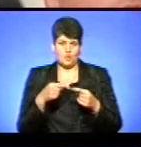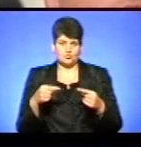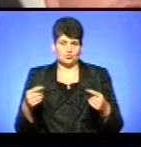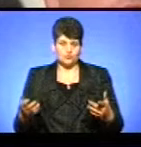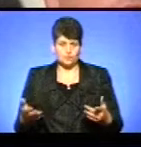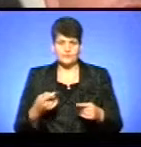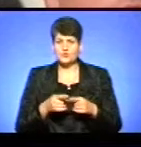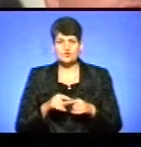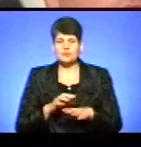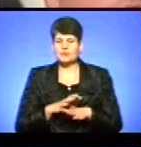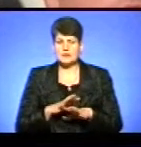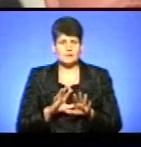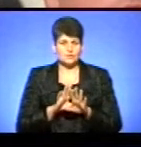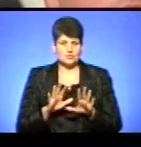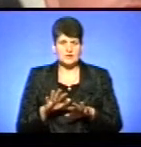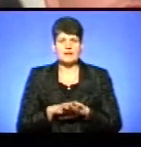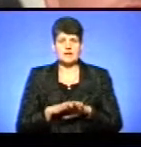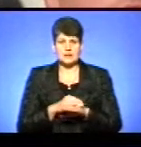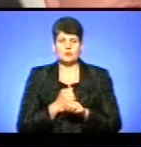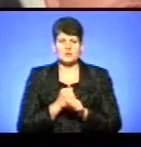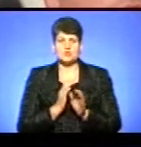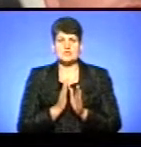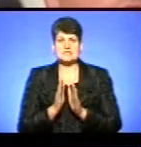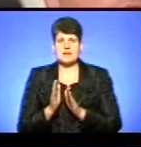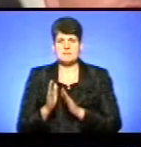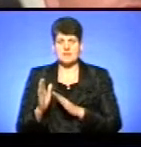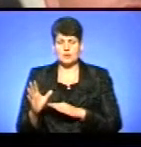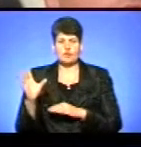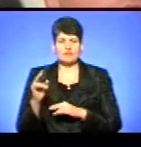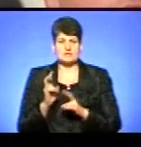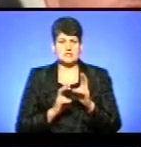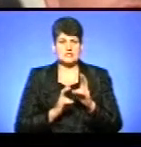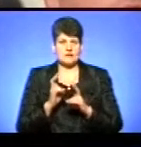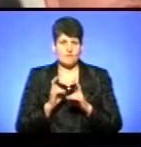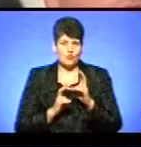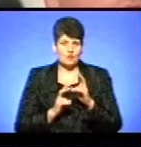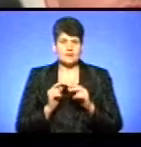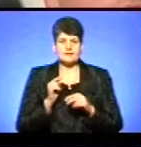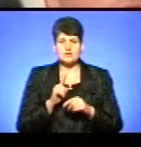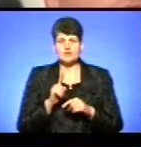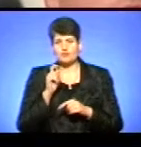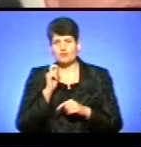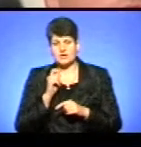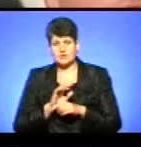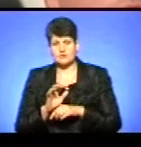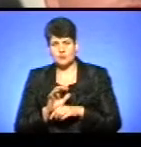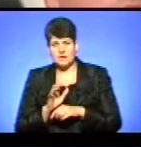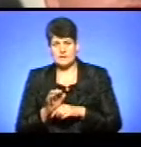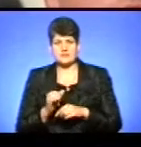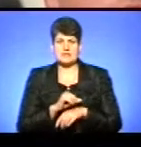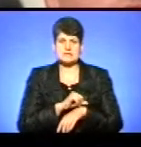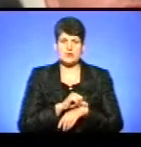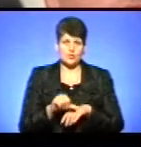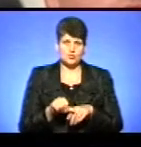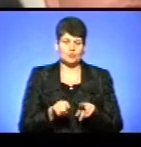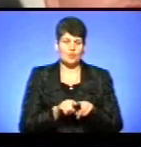цього не відбулось, тобто ринок працює стабільно, всі заводи і ті, що в Україні виробляють пальне, і закордонні,